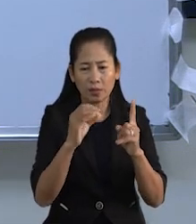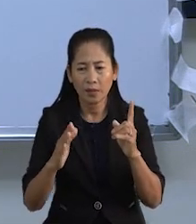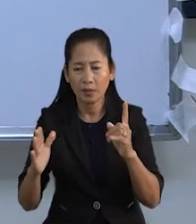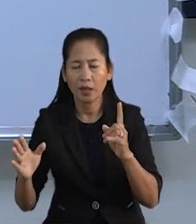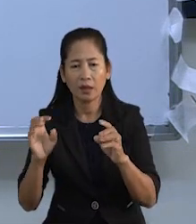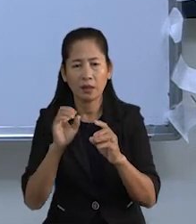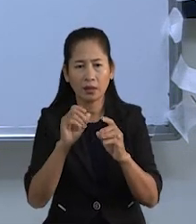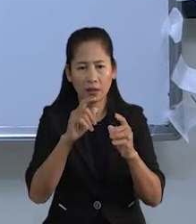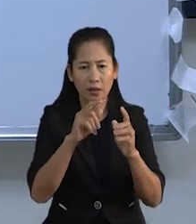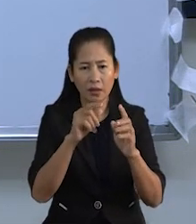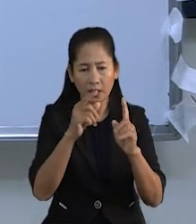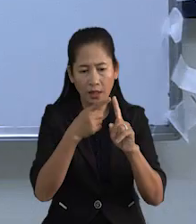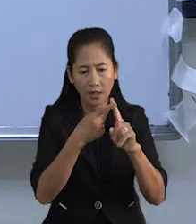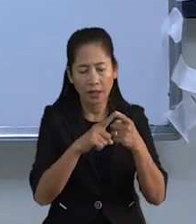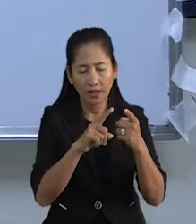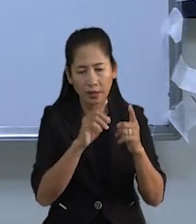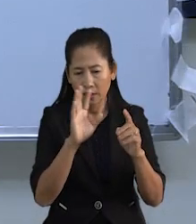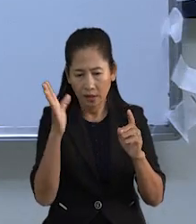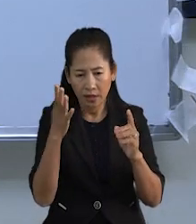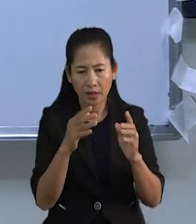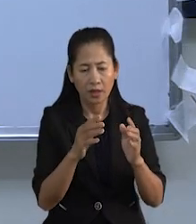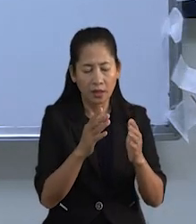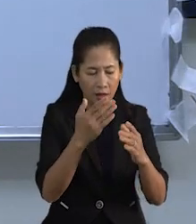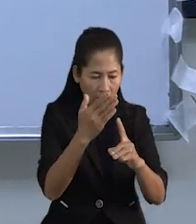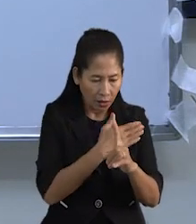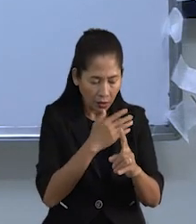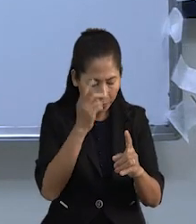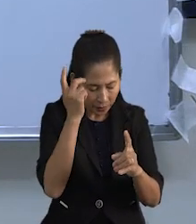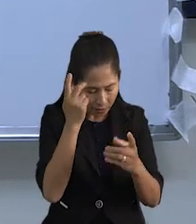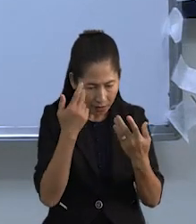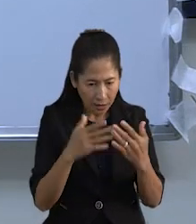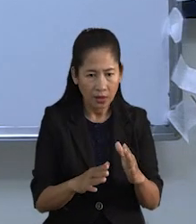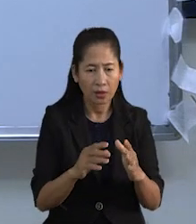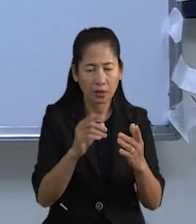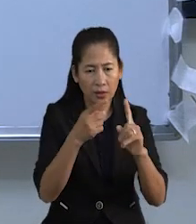ដាប់លំដោយនៃលេខរៀងទេអញ្ចឹងក្រោយពីកូនបានគិតរួច